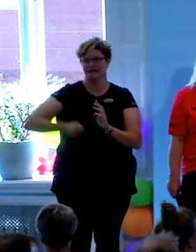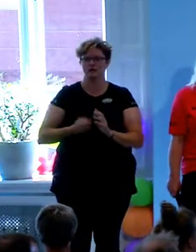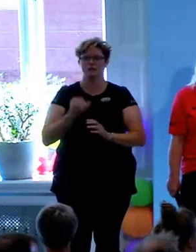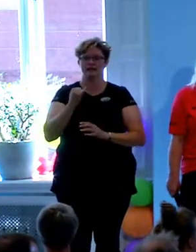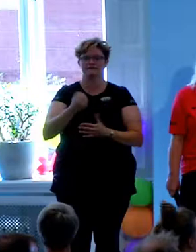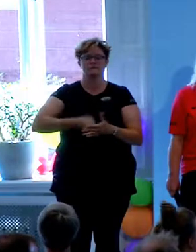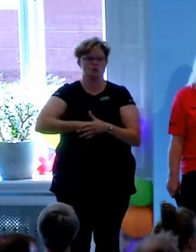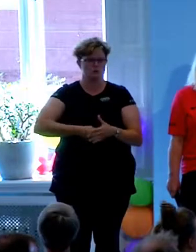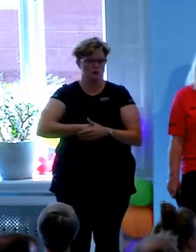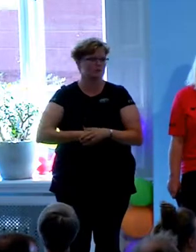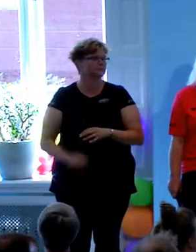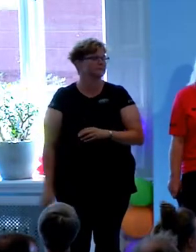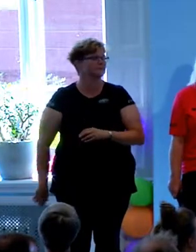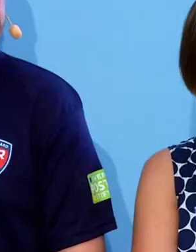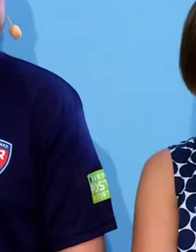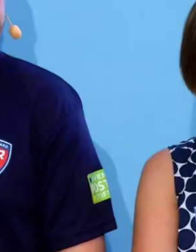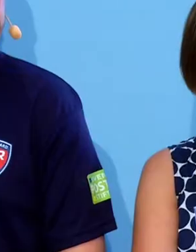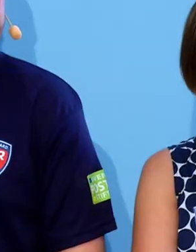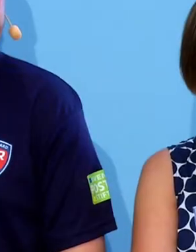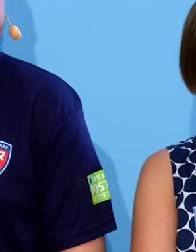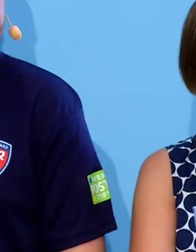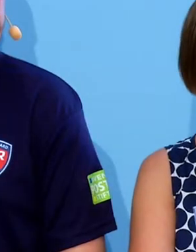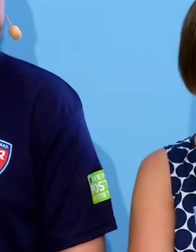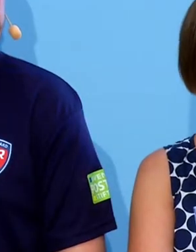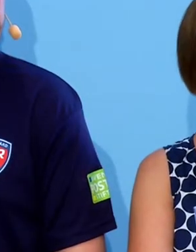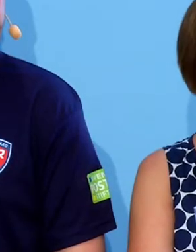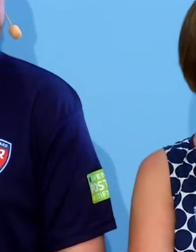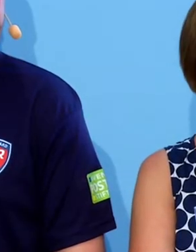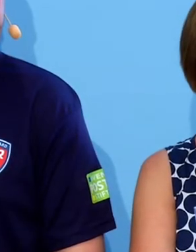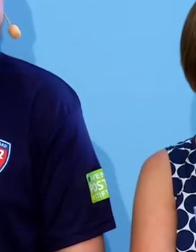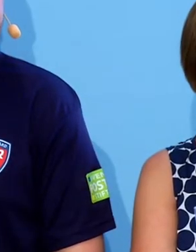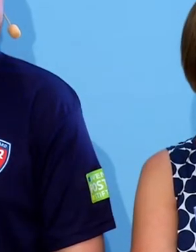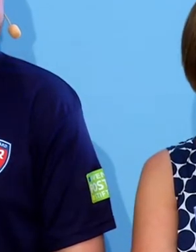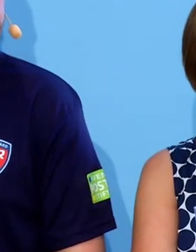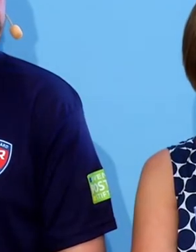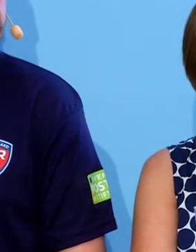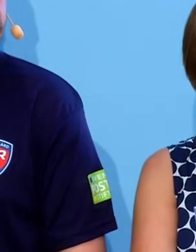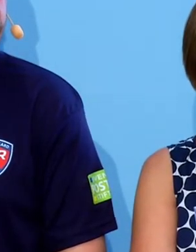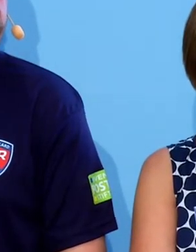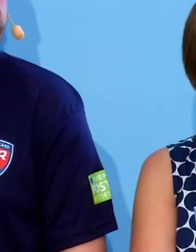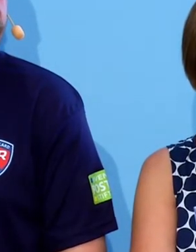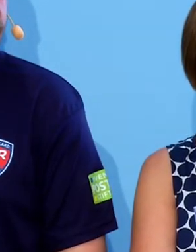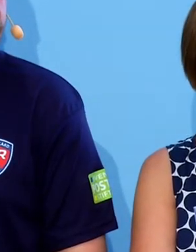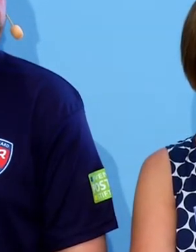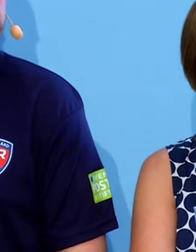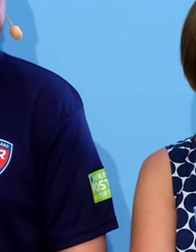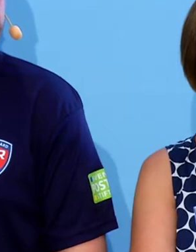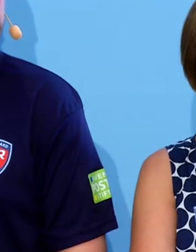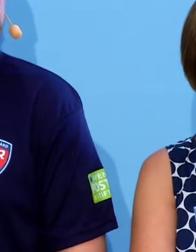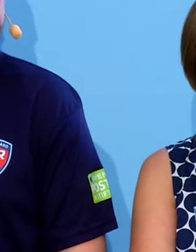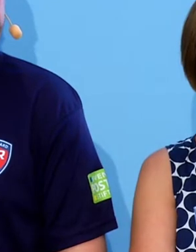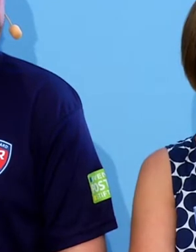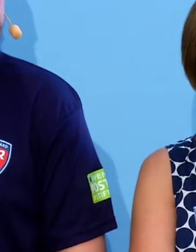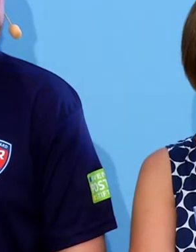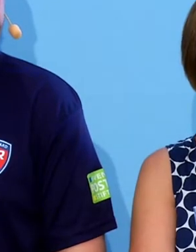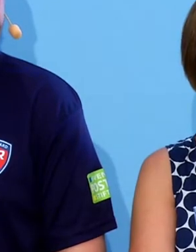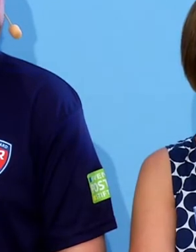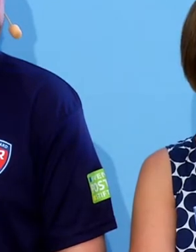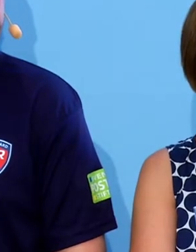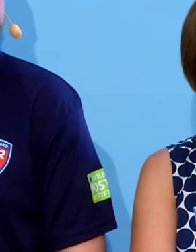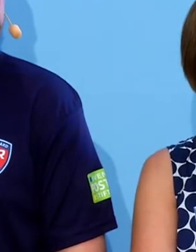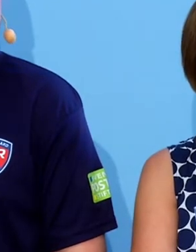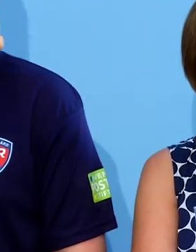i fotbollen. Jag ska allra först nämnas att det här samtalet spelas in och det fotas. Så